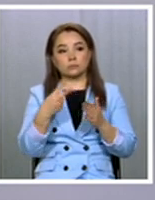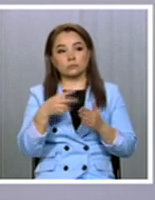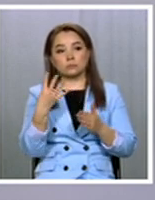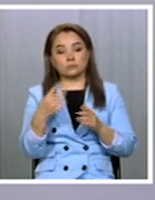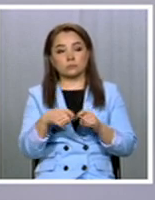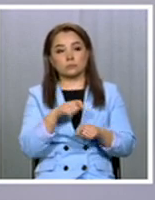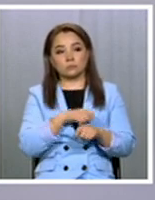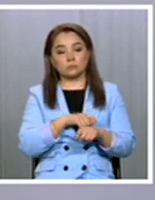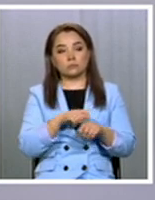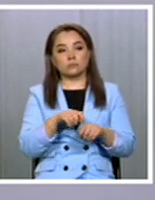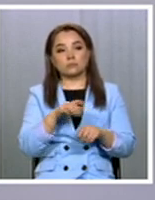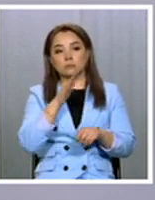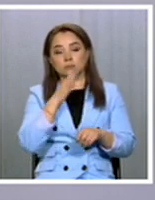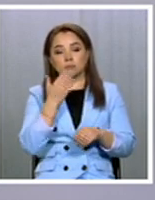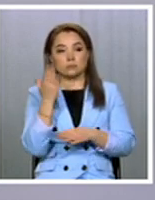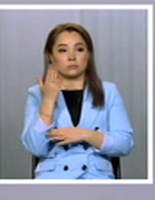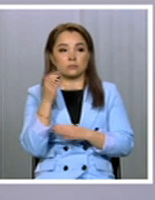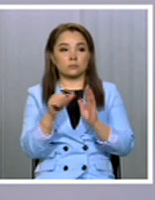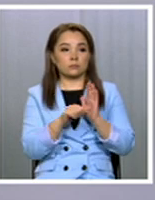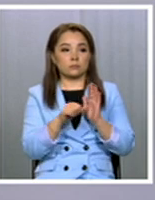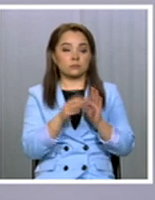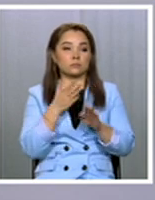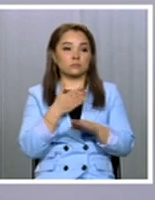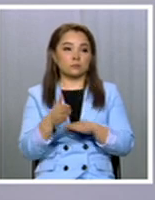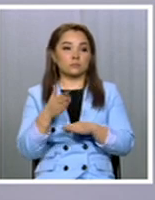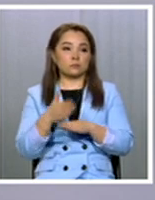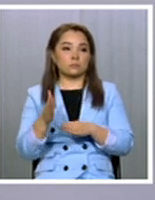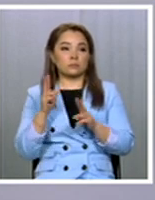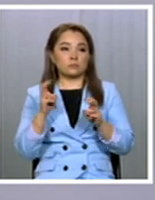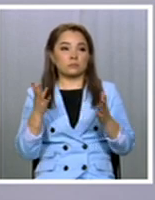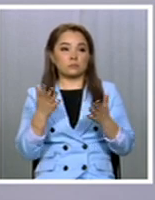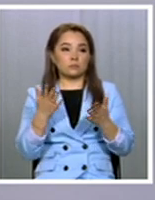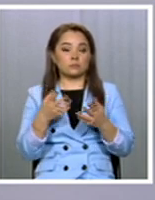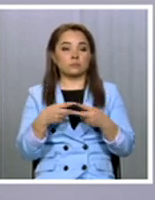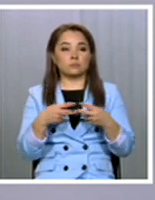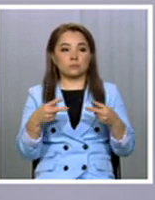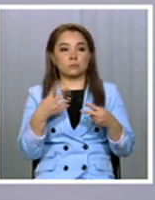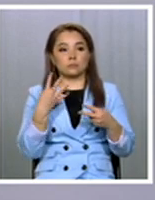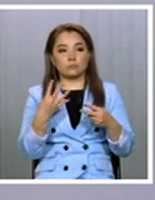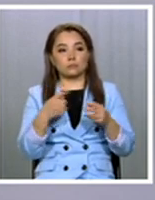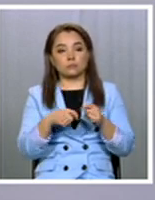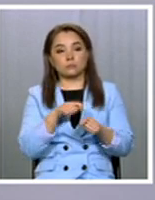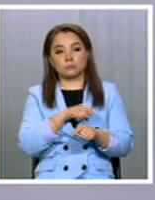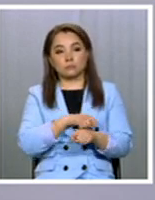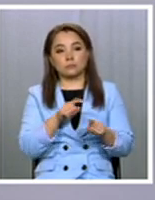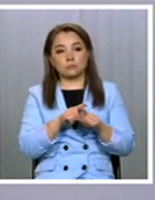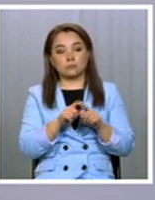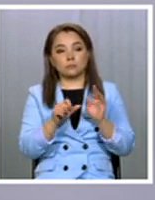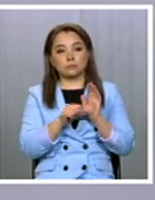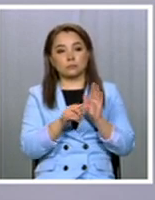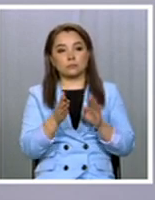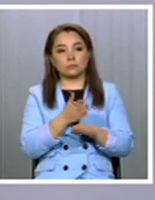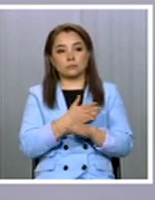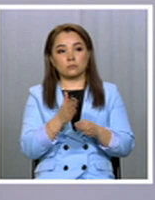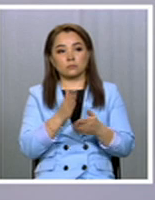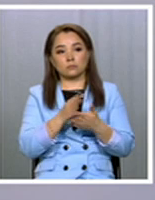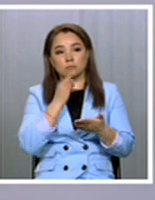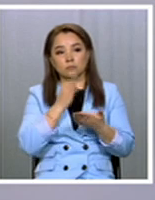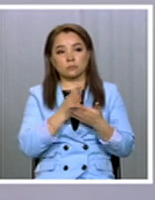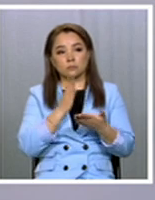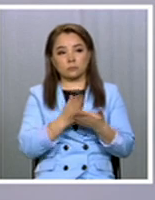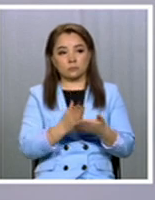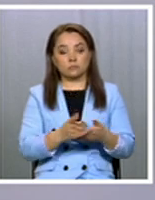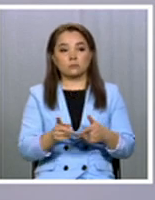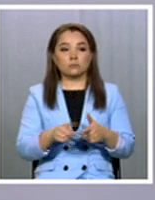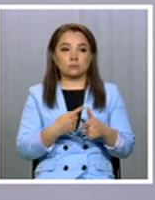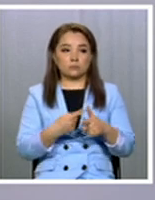метр ағашты 6 бөлікке қалай бөлеміз? Ол тең 4 метрден 6 бөлікке бөлінеді екен.